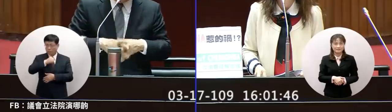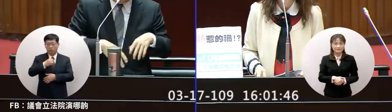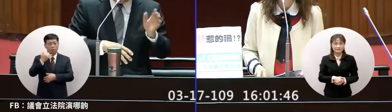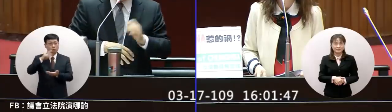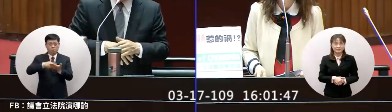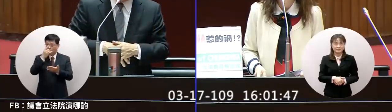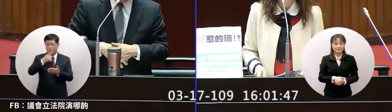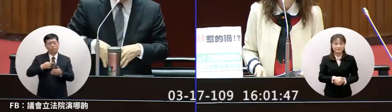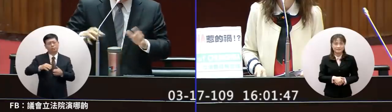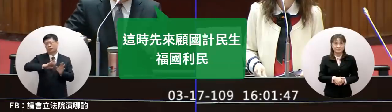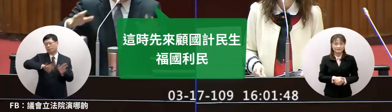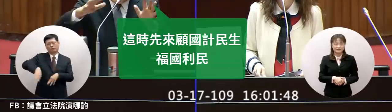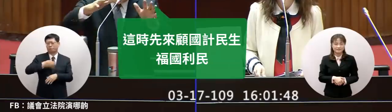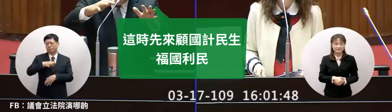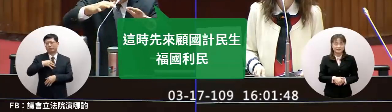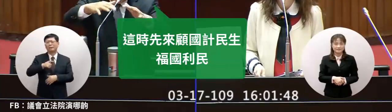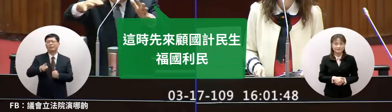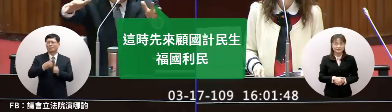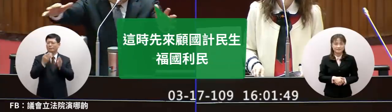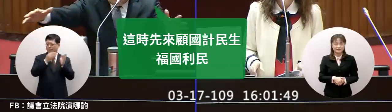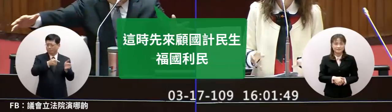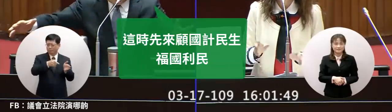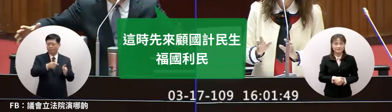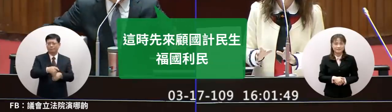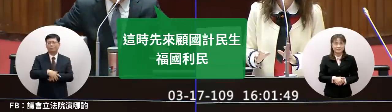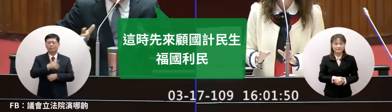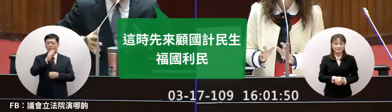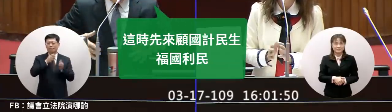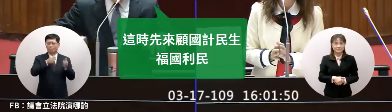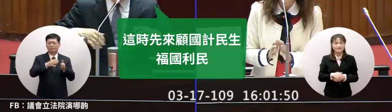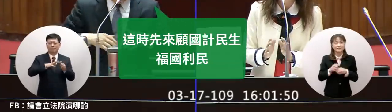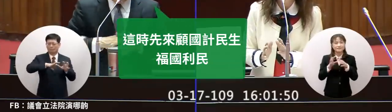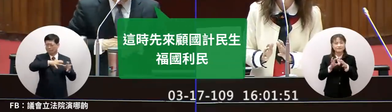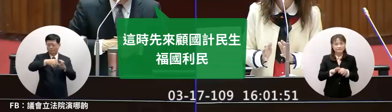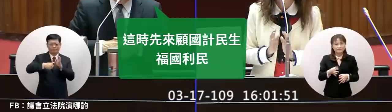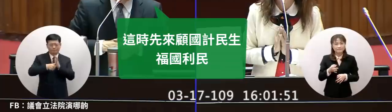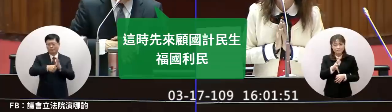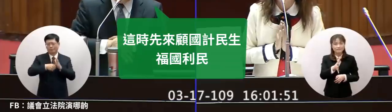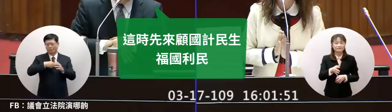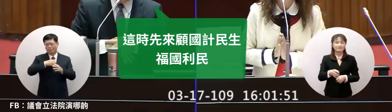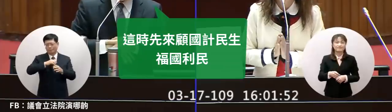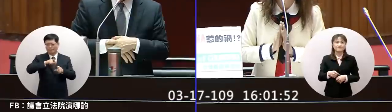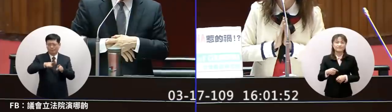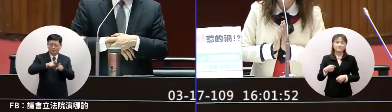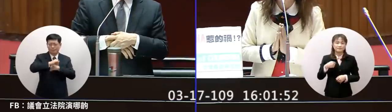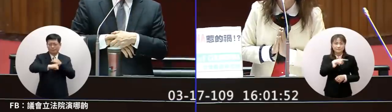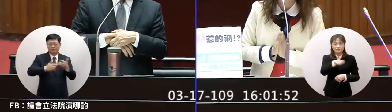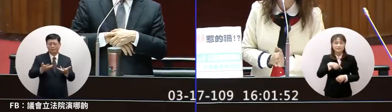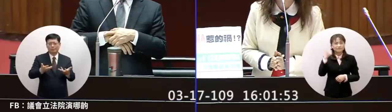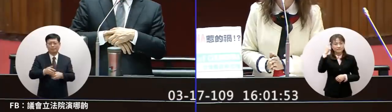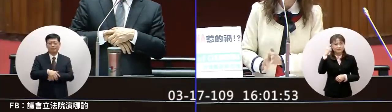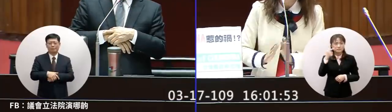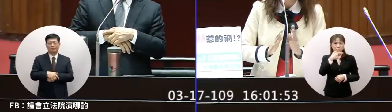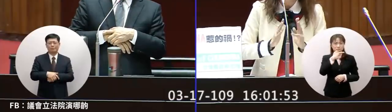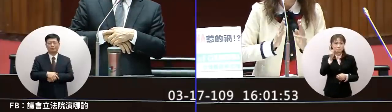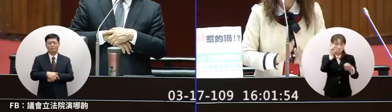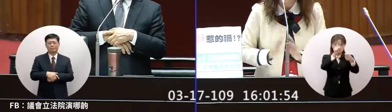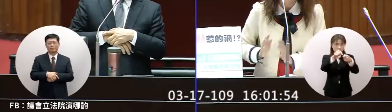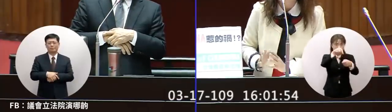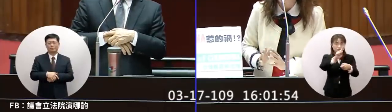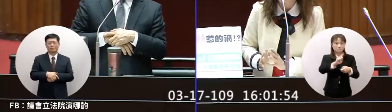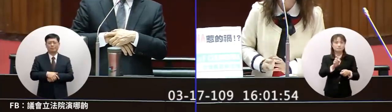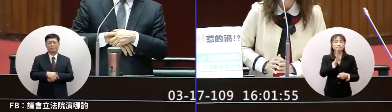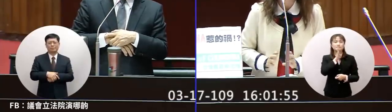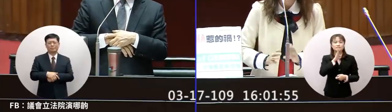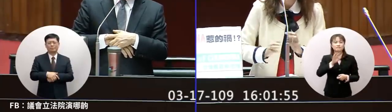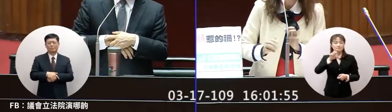脆即阵唔免无用啦，即阵先来过国际民生。 因为当然，咱拢有想讲，咱的最高希望当然是要改 Republic